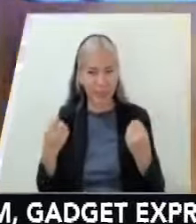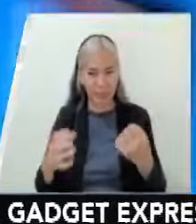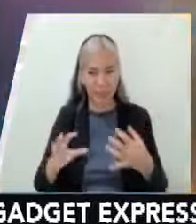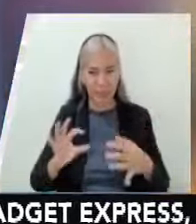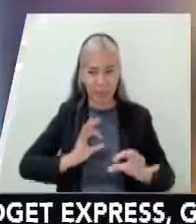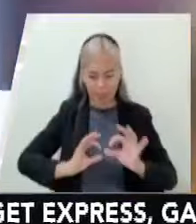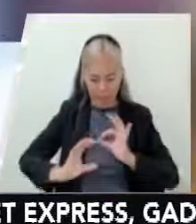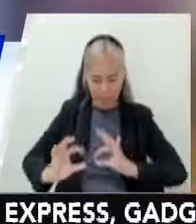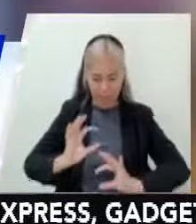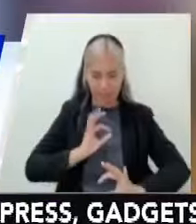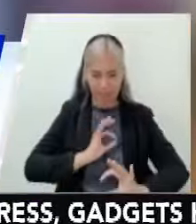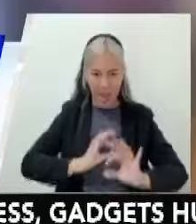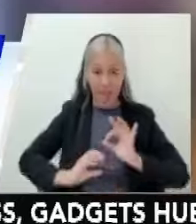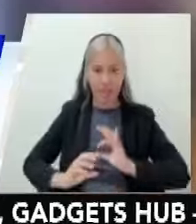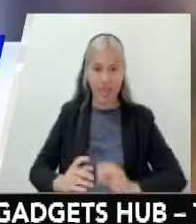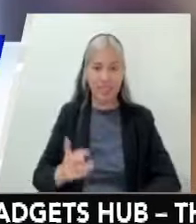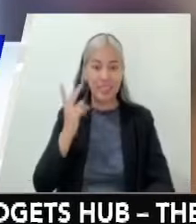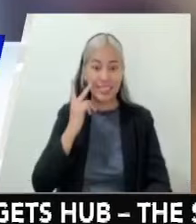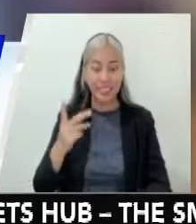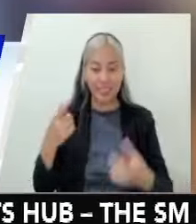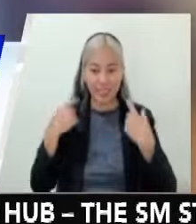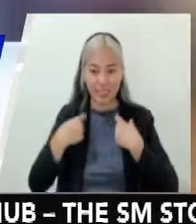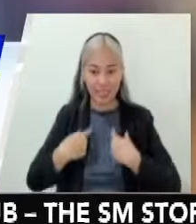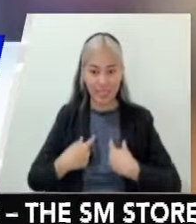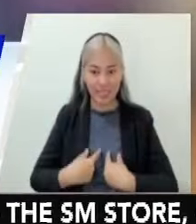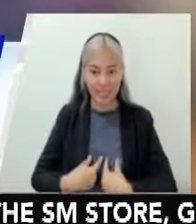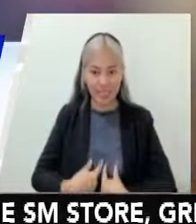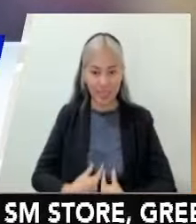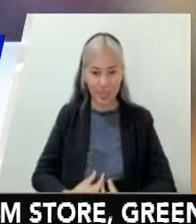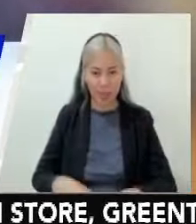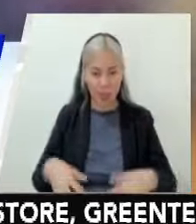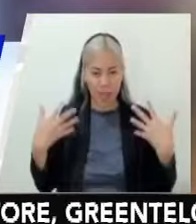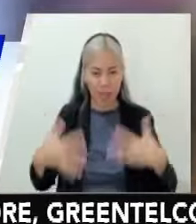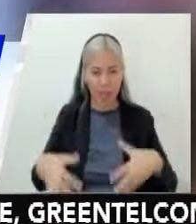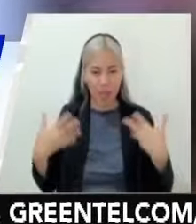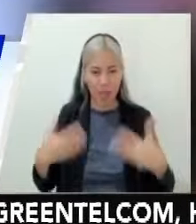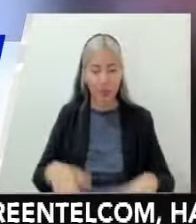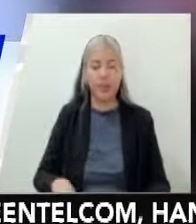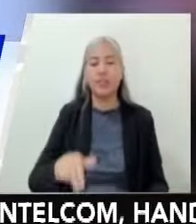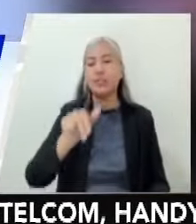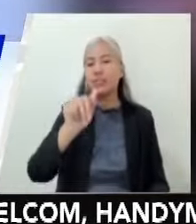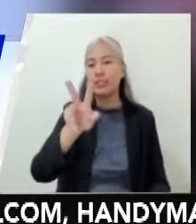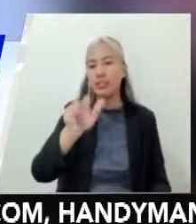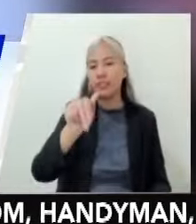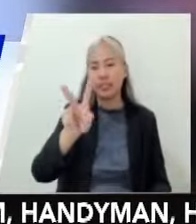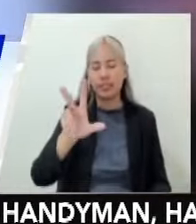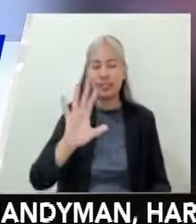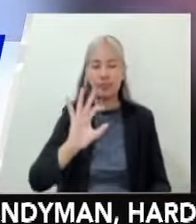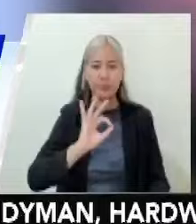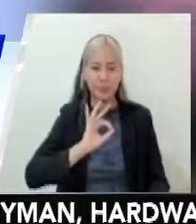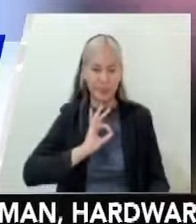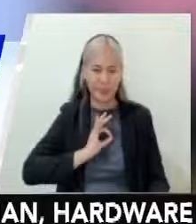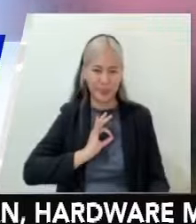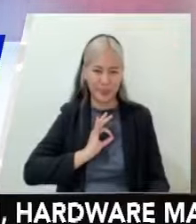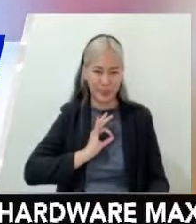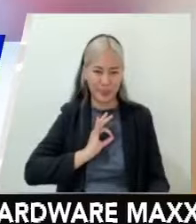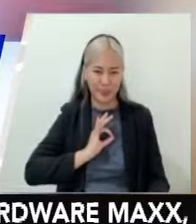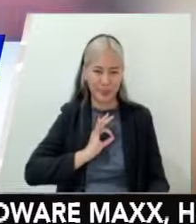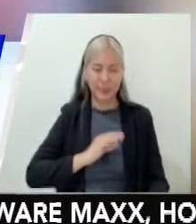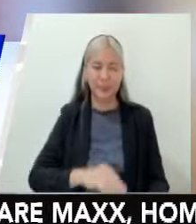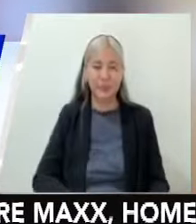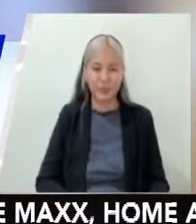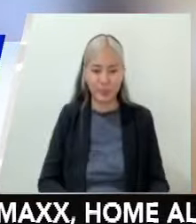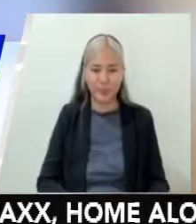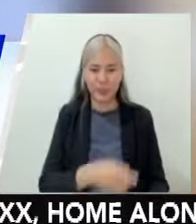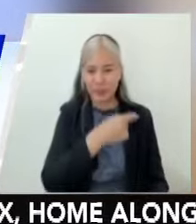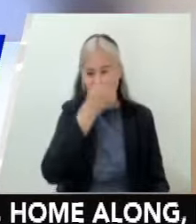kasi isa, dalawa o tatlo, kundi wow ha, 13 medal ang naiuwi ng kindergarten 2 graduate from Cavite.